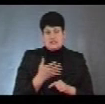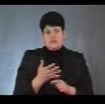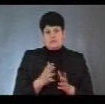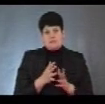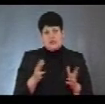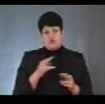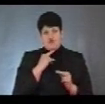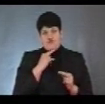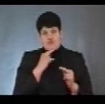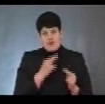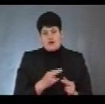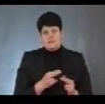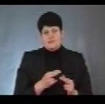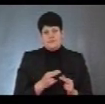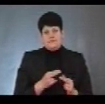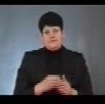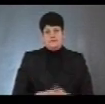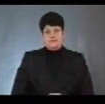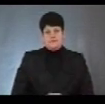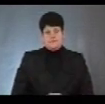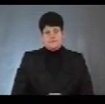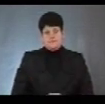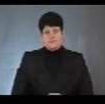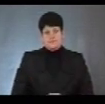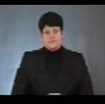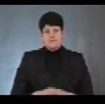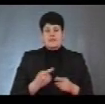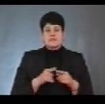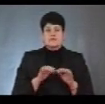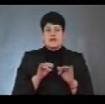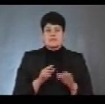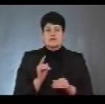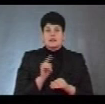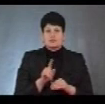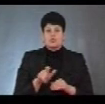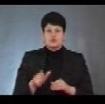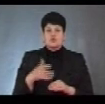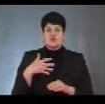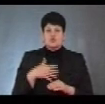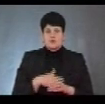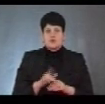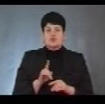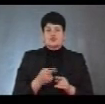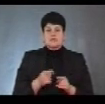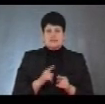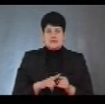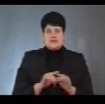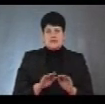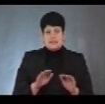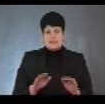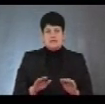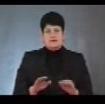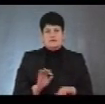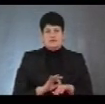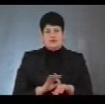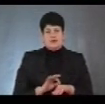більш увагою концентрується і увагу на них. І ця акція для того, щоб люди зрозуміли, що такі люди, як дітки чи люди з